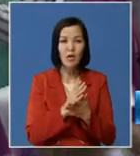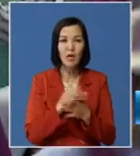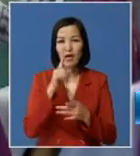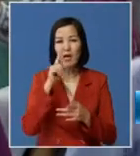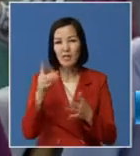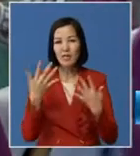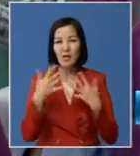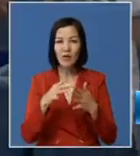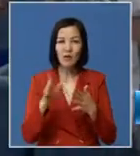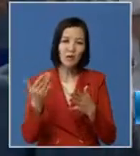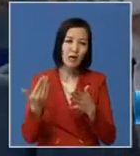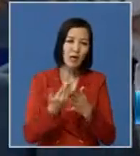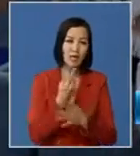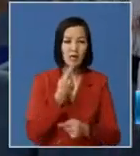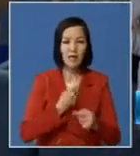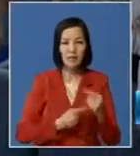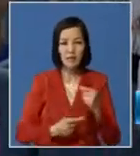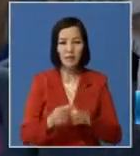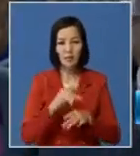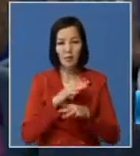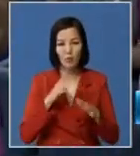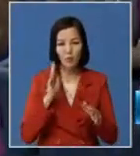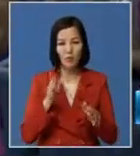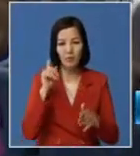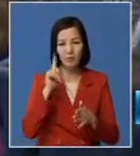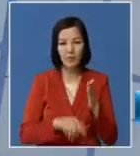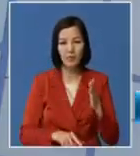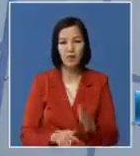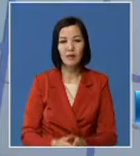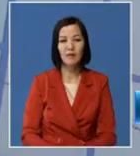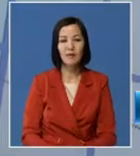ауылдарға қайта қоныстанушылар көбейер еді деген сенімде.